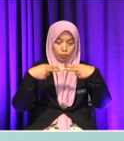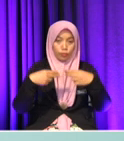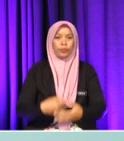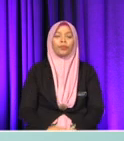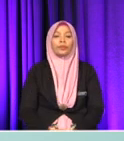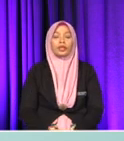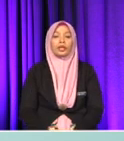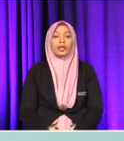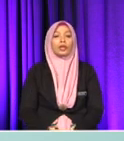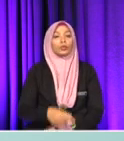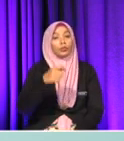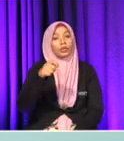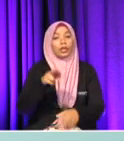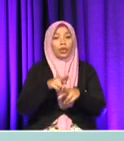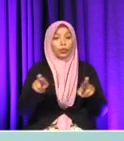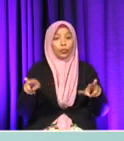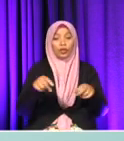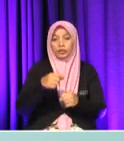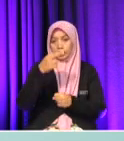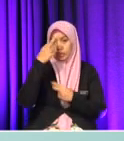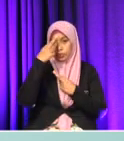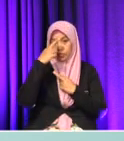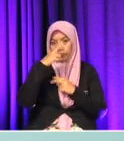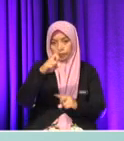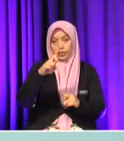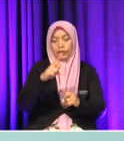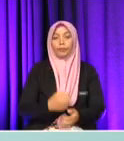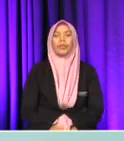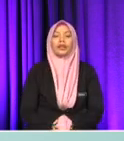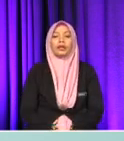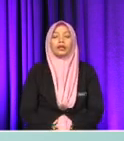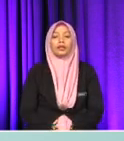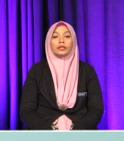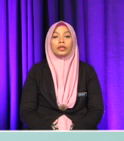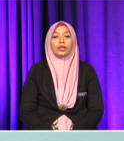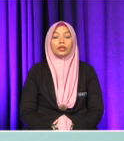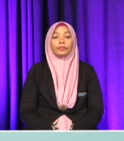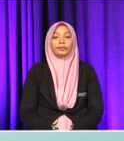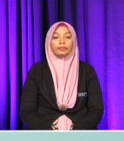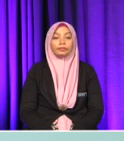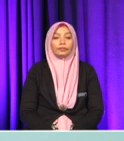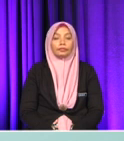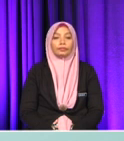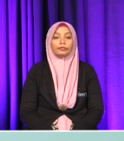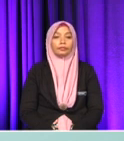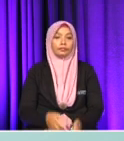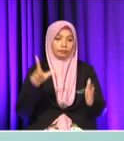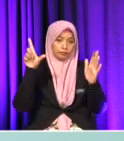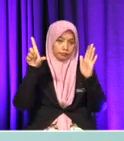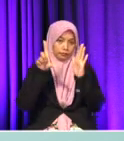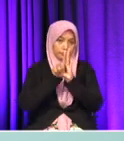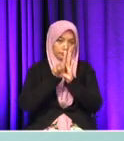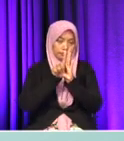menulis pada ruang jawaban pernyataannya Logo yang menggabungkan penggunaan icon atau gambar dan font